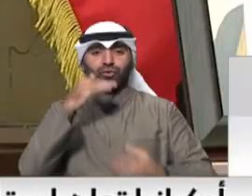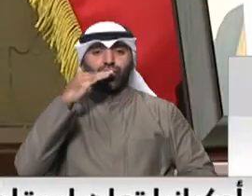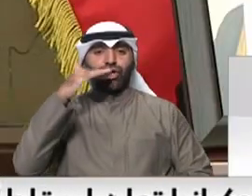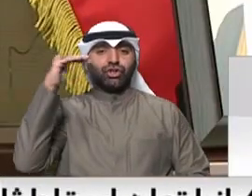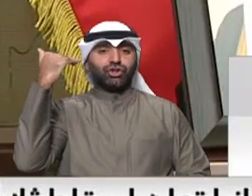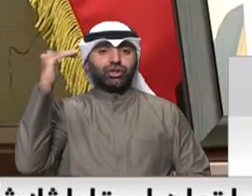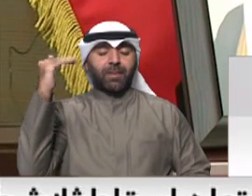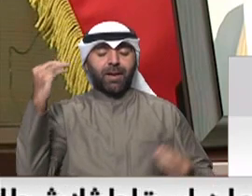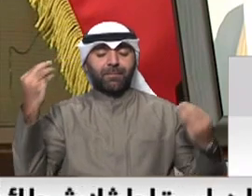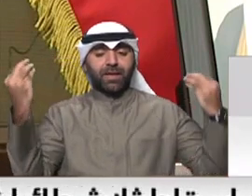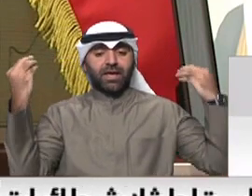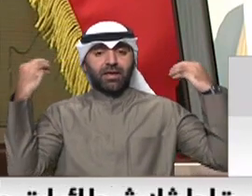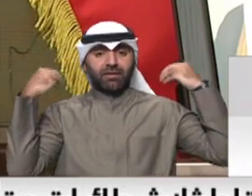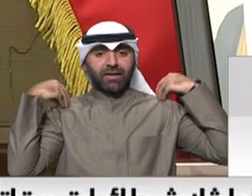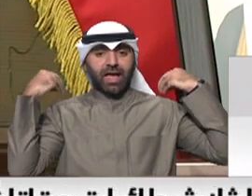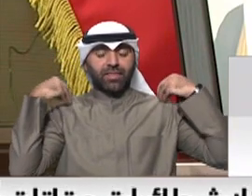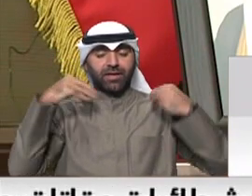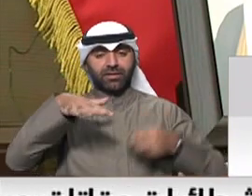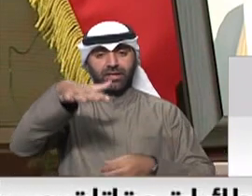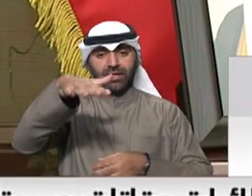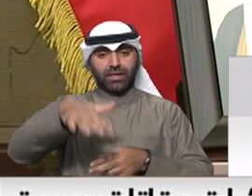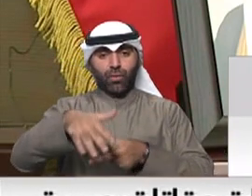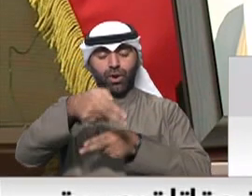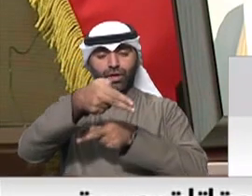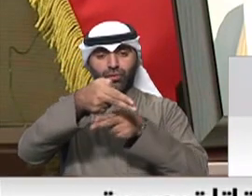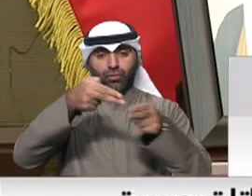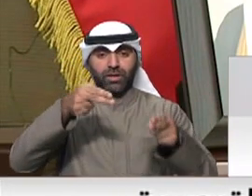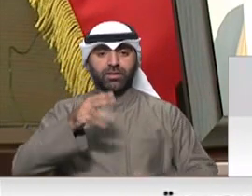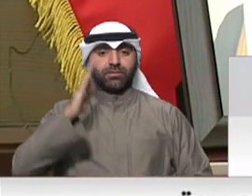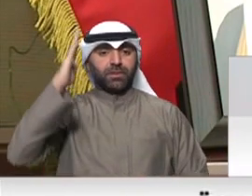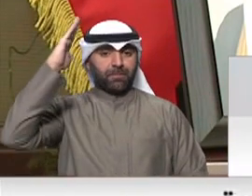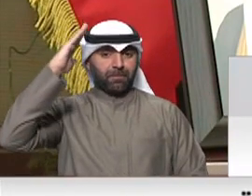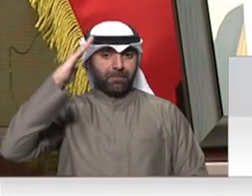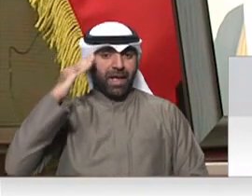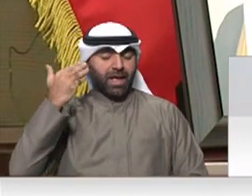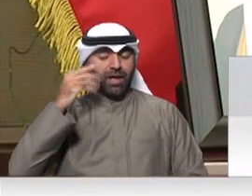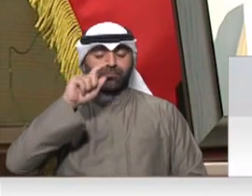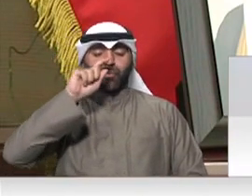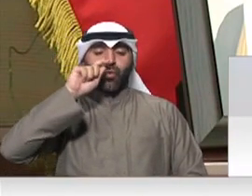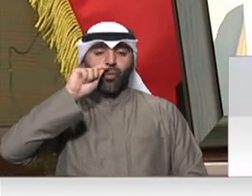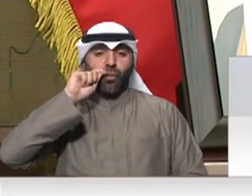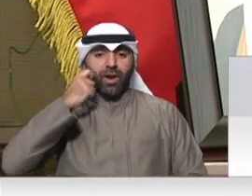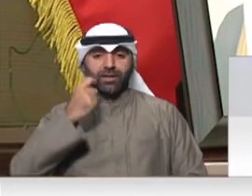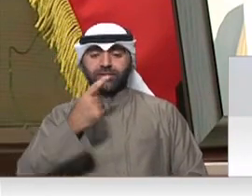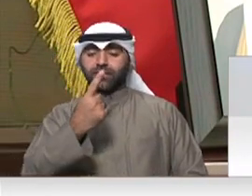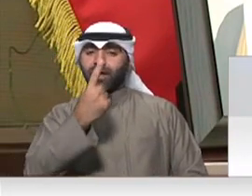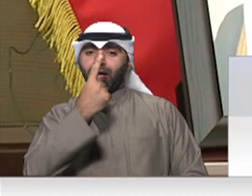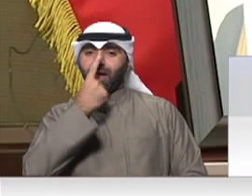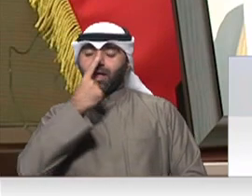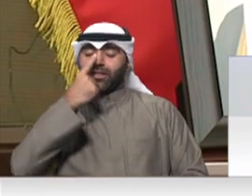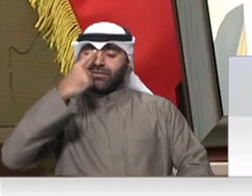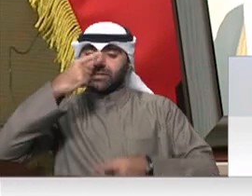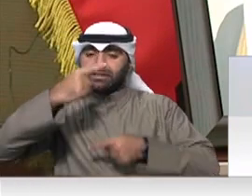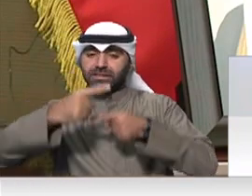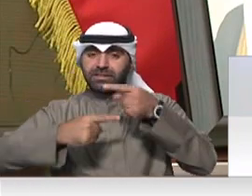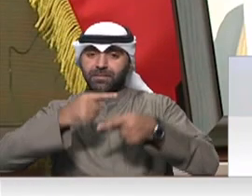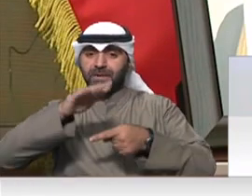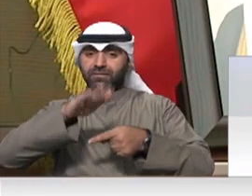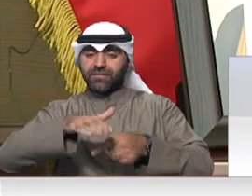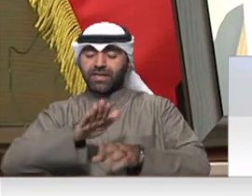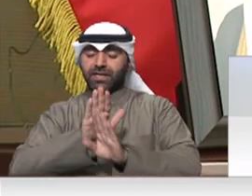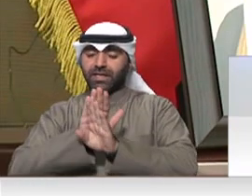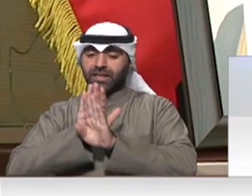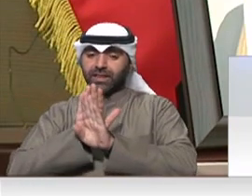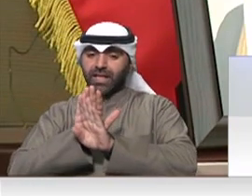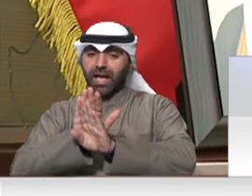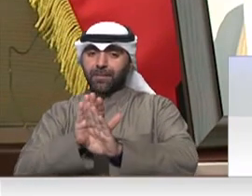ينضب فسموه دائما ما كان الداعم الاول للشباب والرياضيين وقدوتهم في العمل الجاد من اجل تحقيق